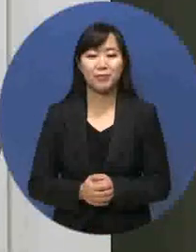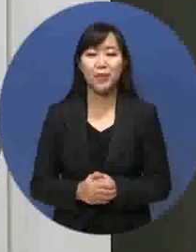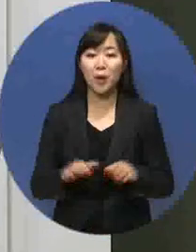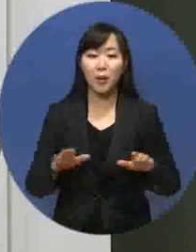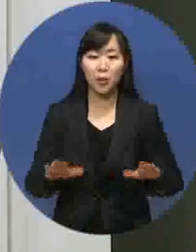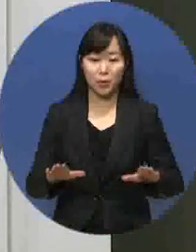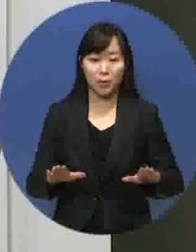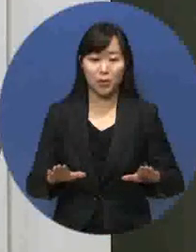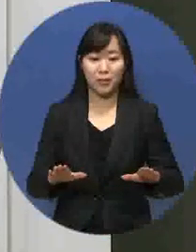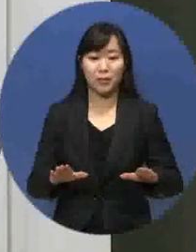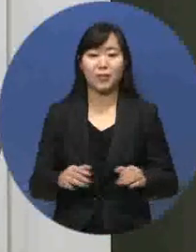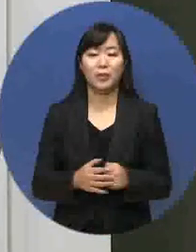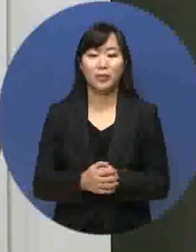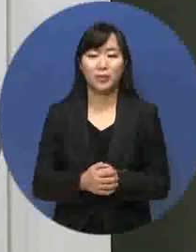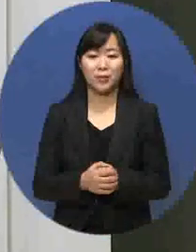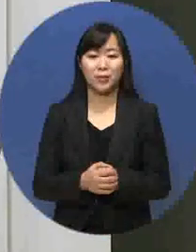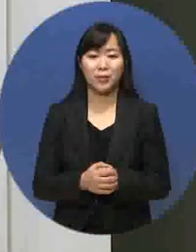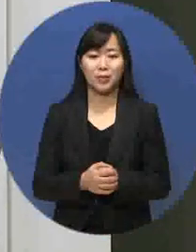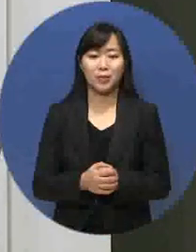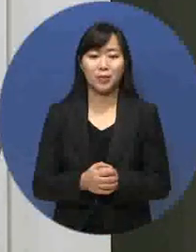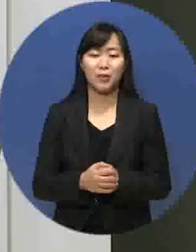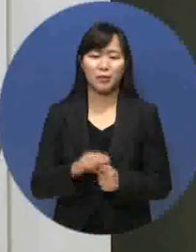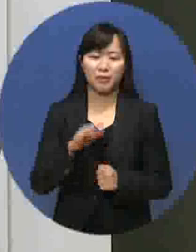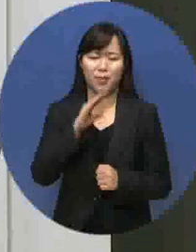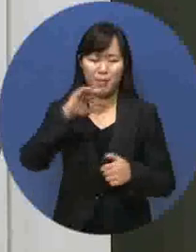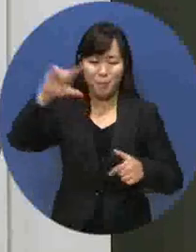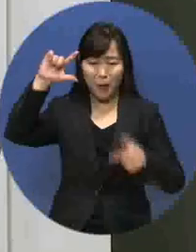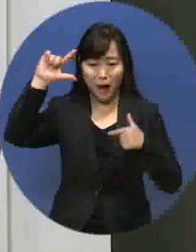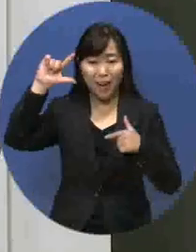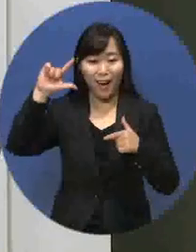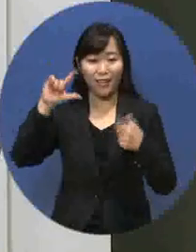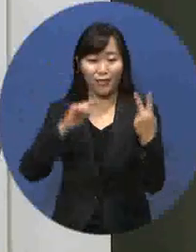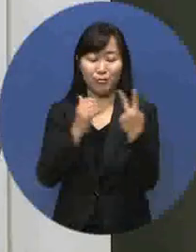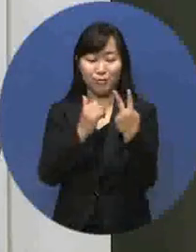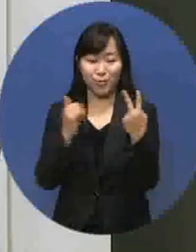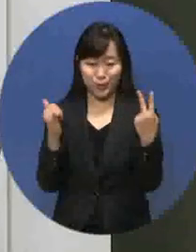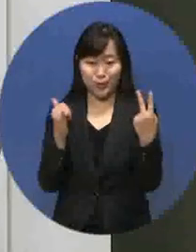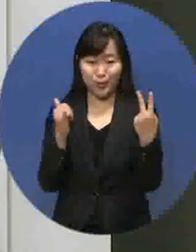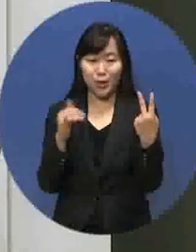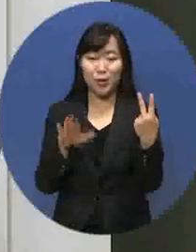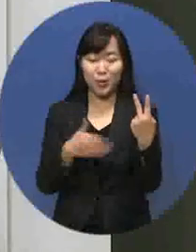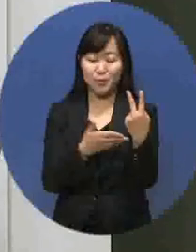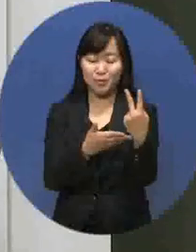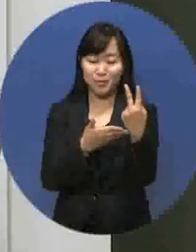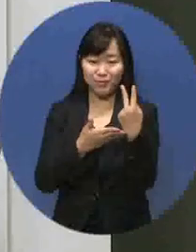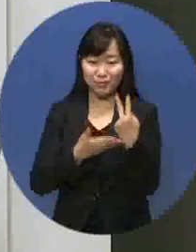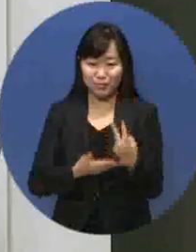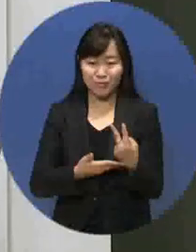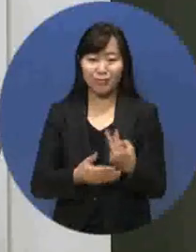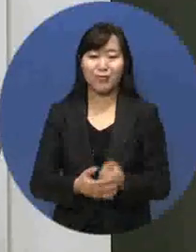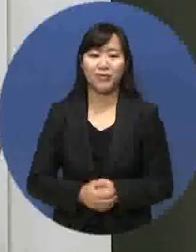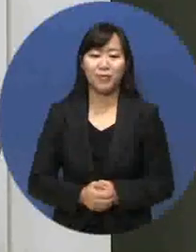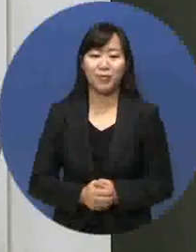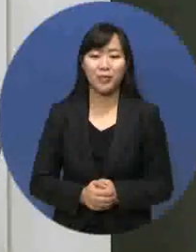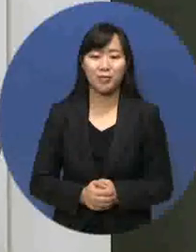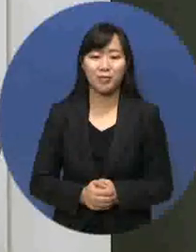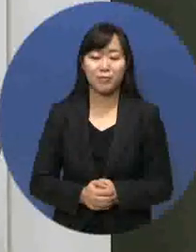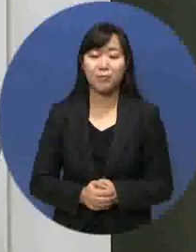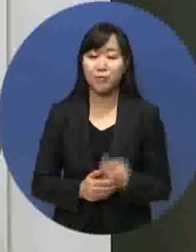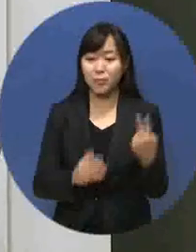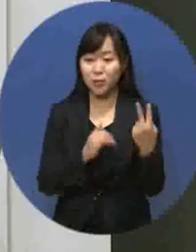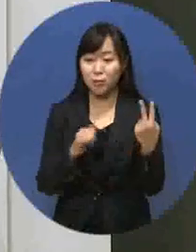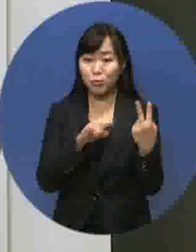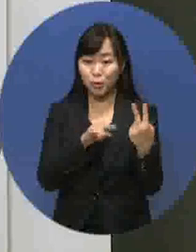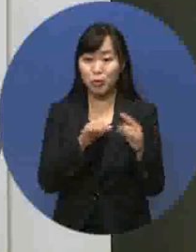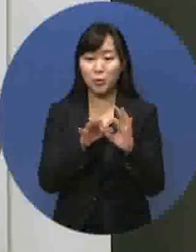오늘은 아주 화제거리의 주인공들 두 분을 스튜디오에 모셨습니다. 이 두